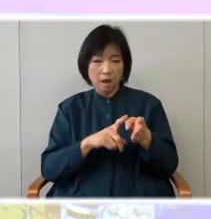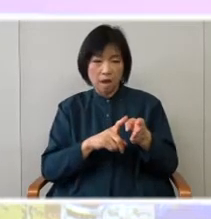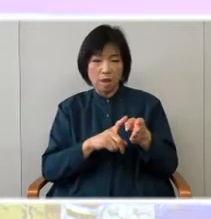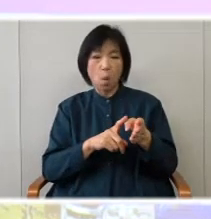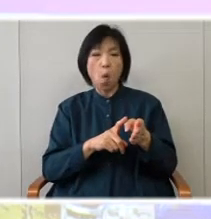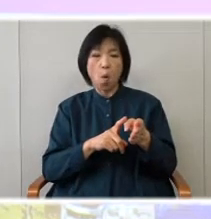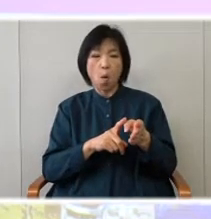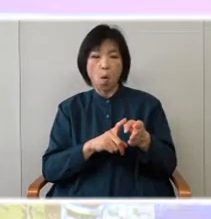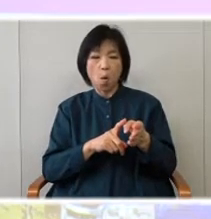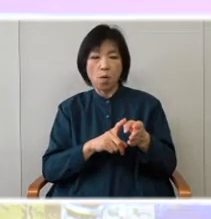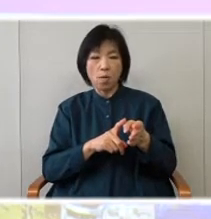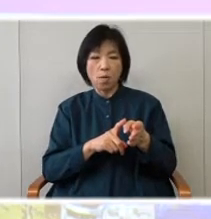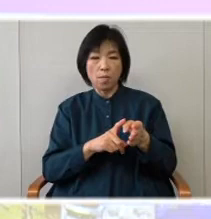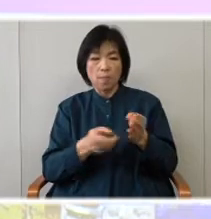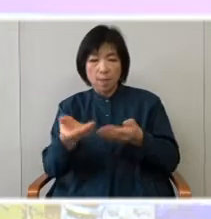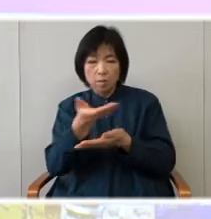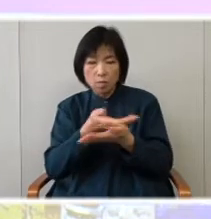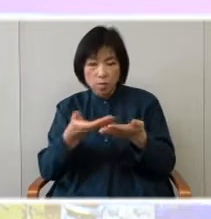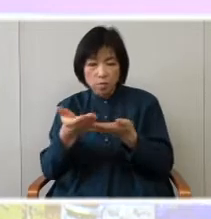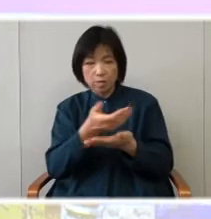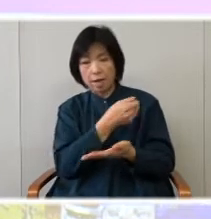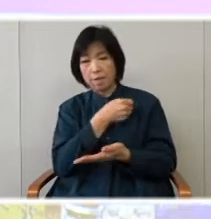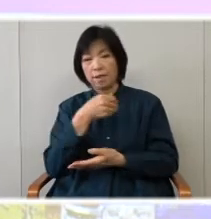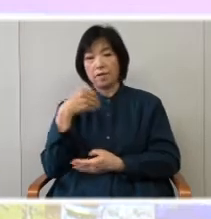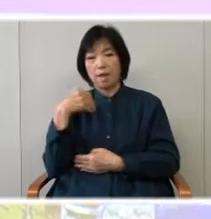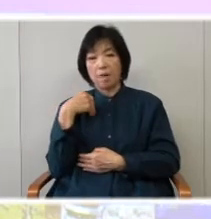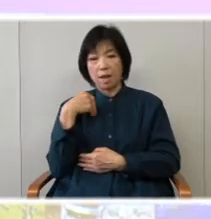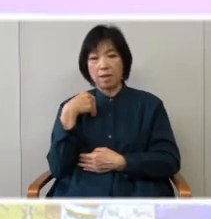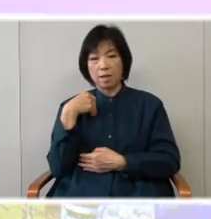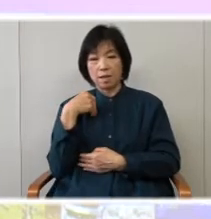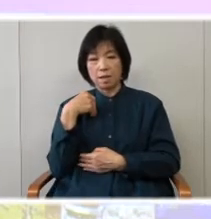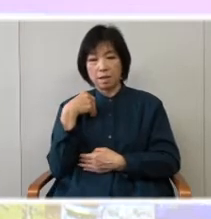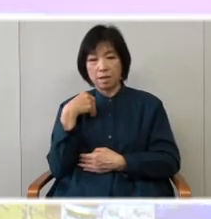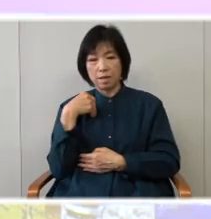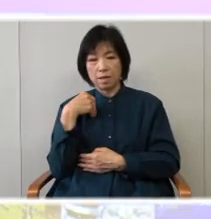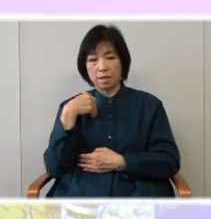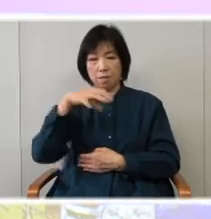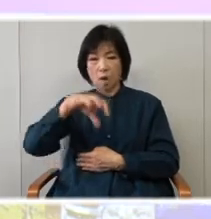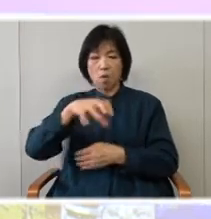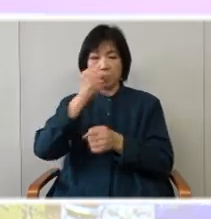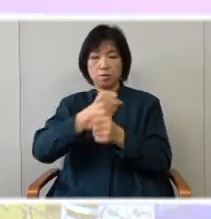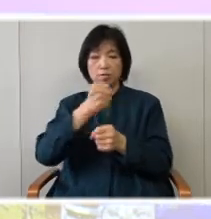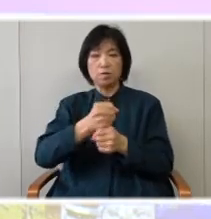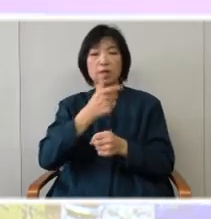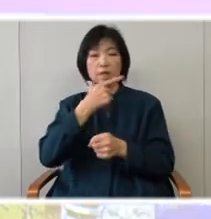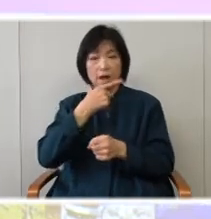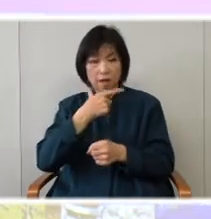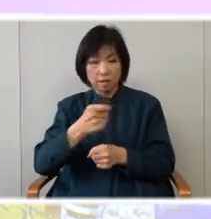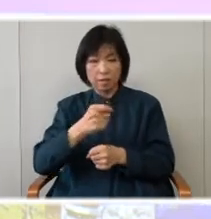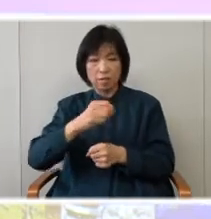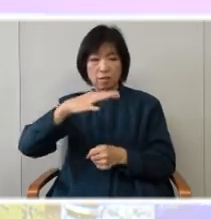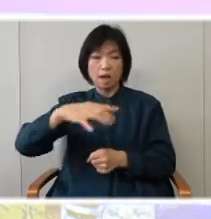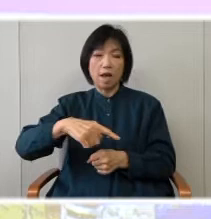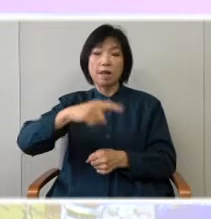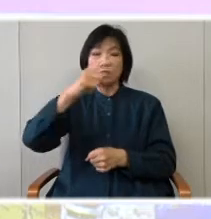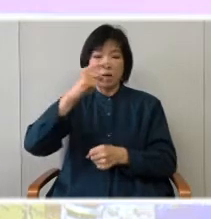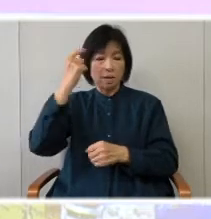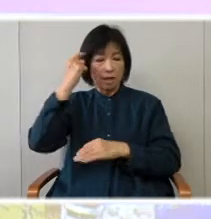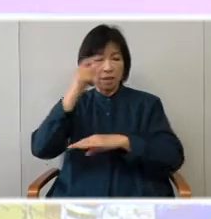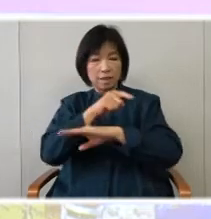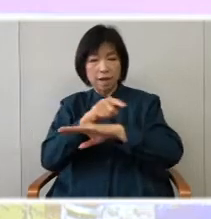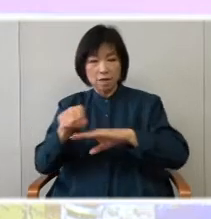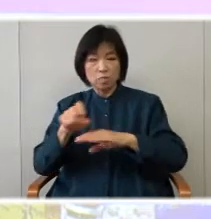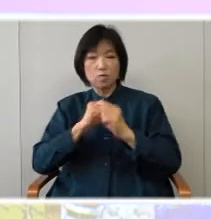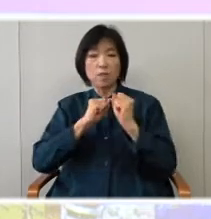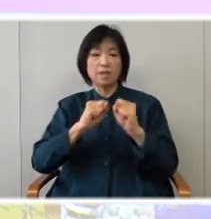ものと交流できればというものを設けたいということで初めて企画をいたしました。